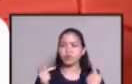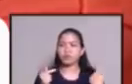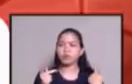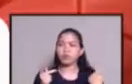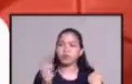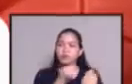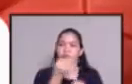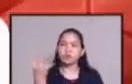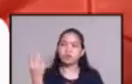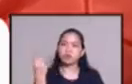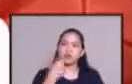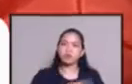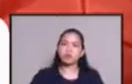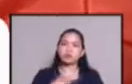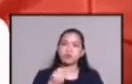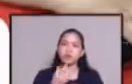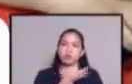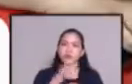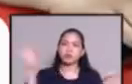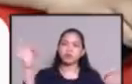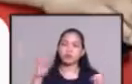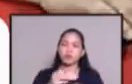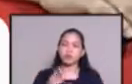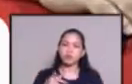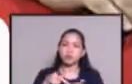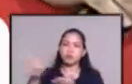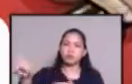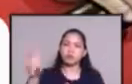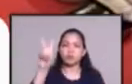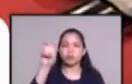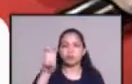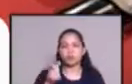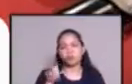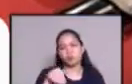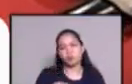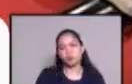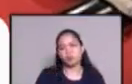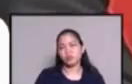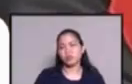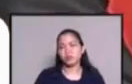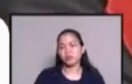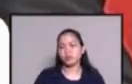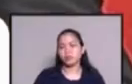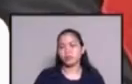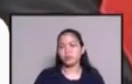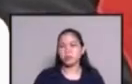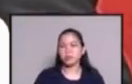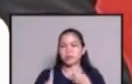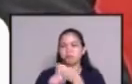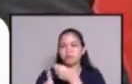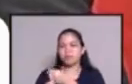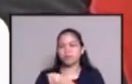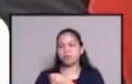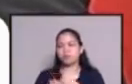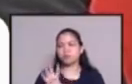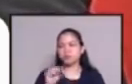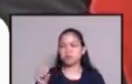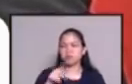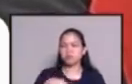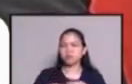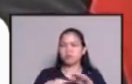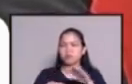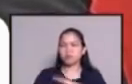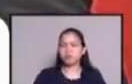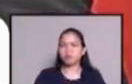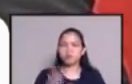ng mga sospek at pinalaya lang nang magbayad siya ng 200,000 pesos. Sinasaktan yan eh. Kaya na-pressure yung